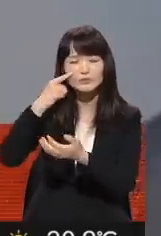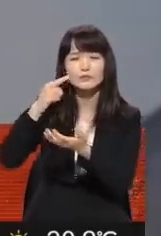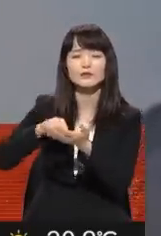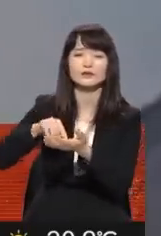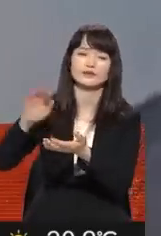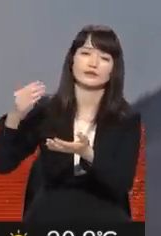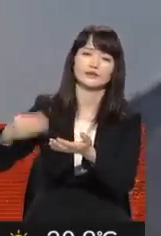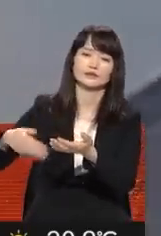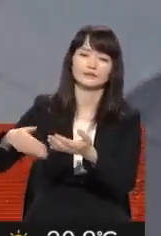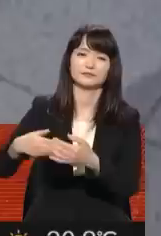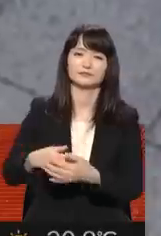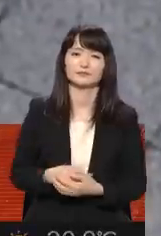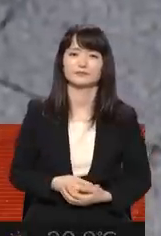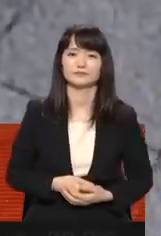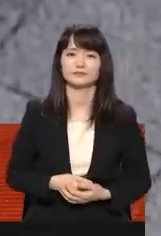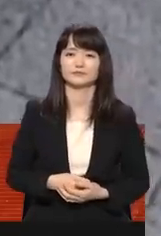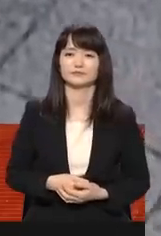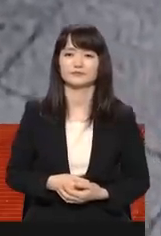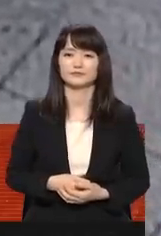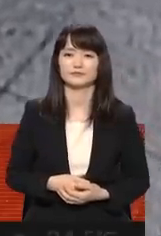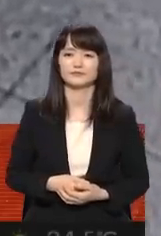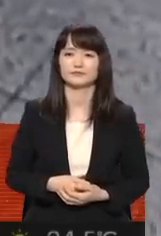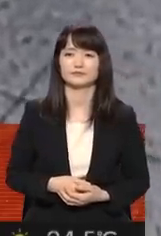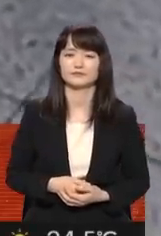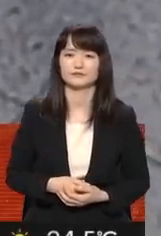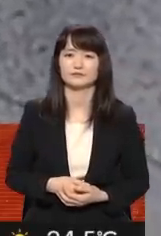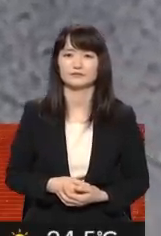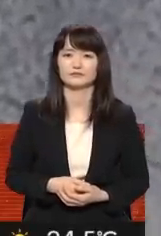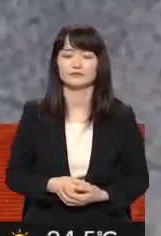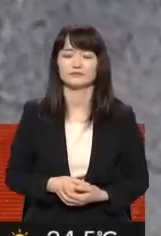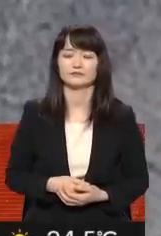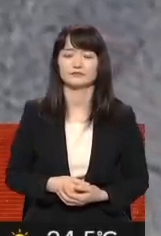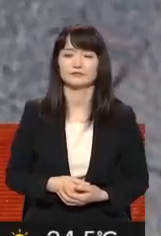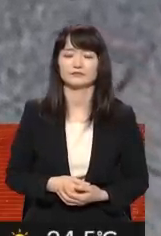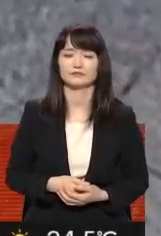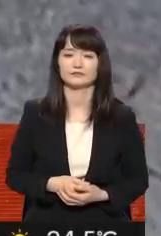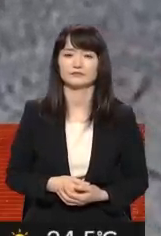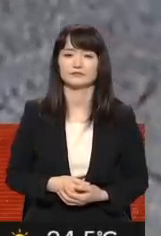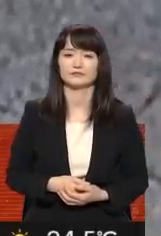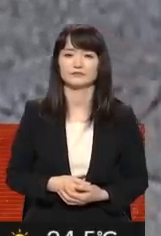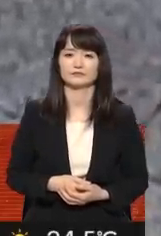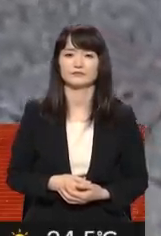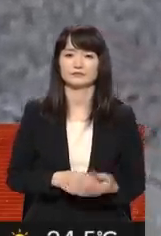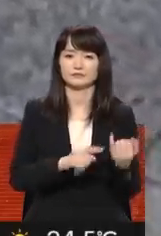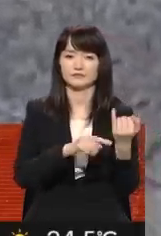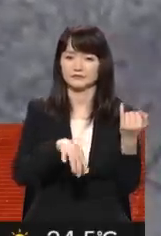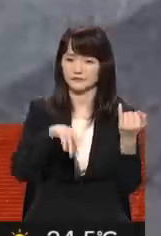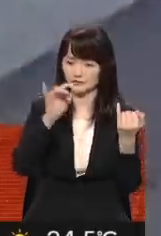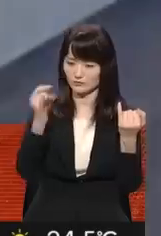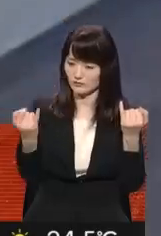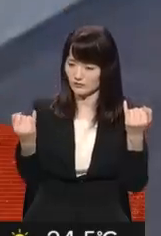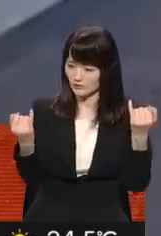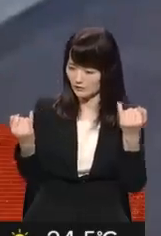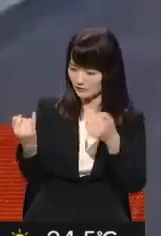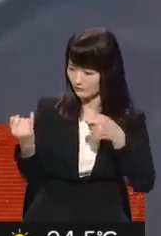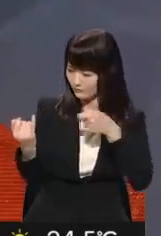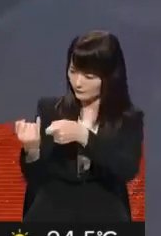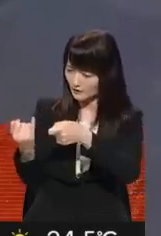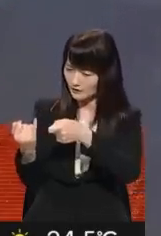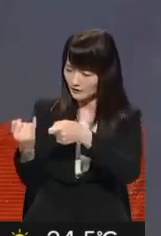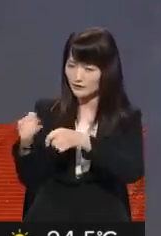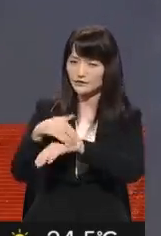좀 확인이 돼야 되는데, 확실한 거는 처음부터 해칠 목적으로 접근했을 가능성이 좀 커 보이지 않을까 생각이 듭니다.